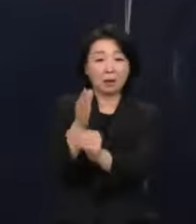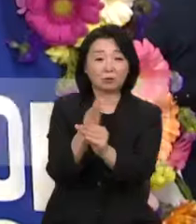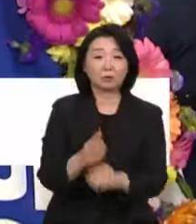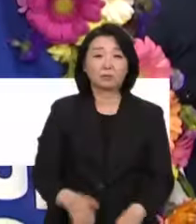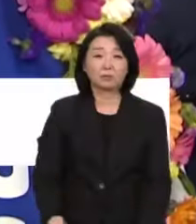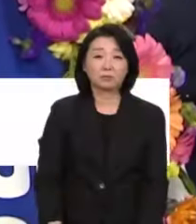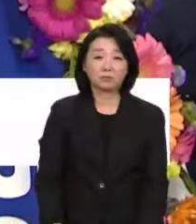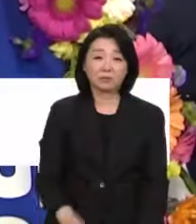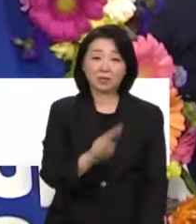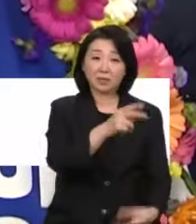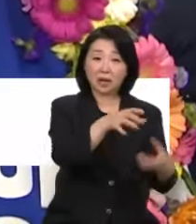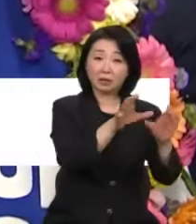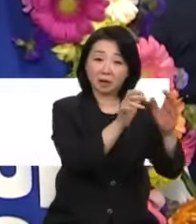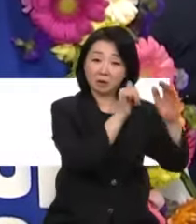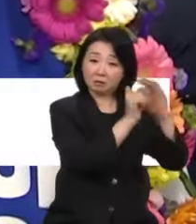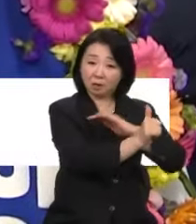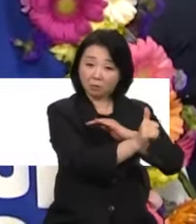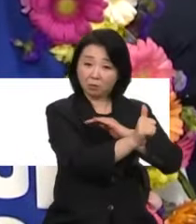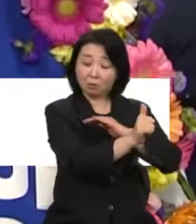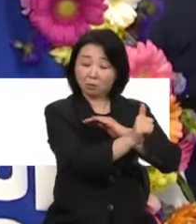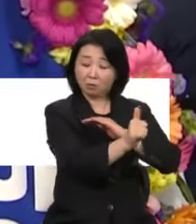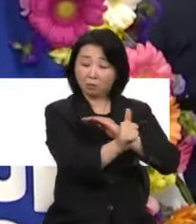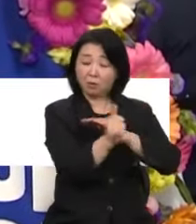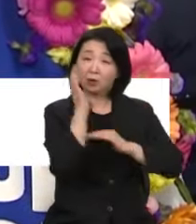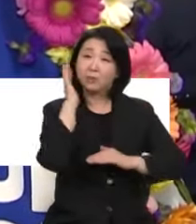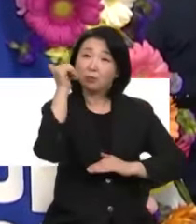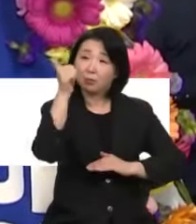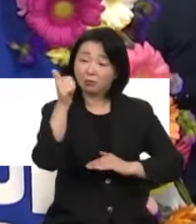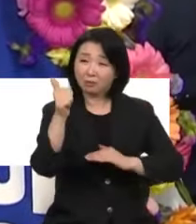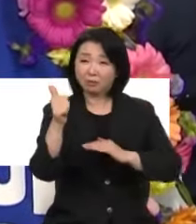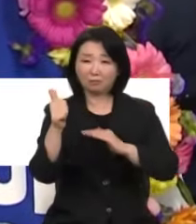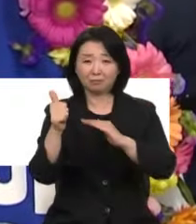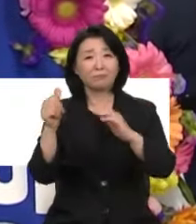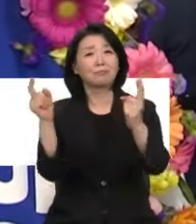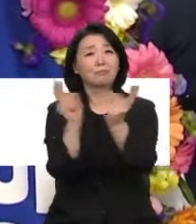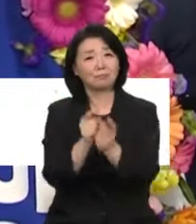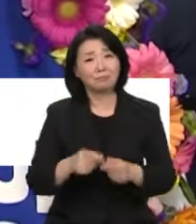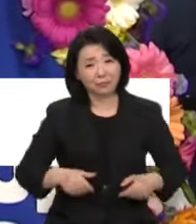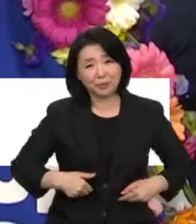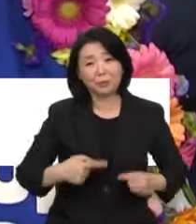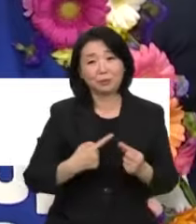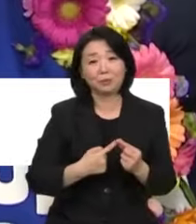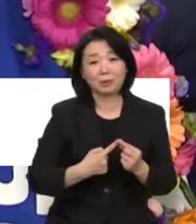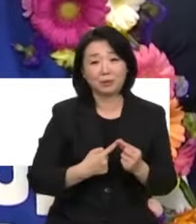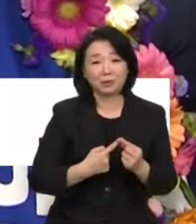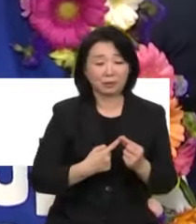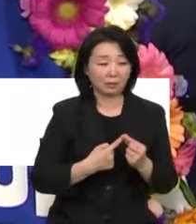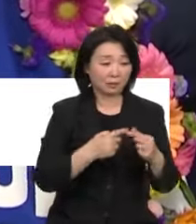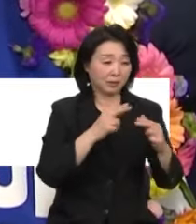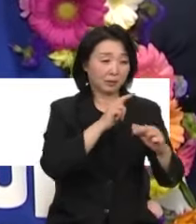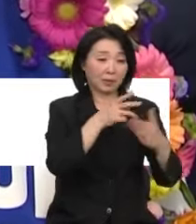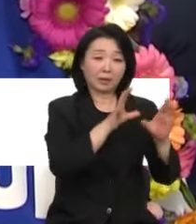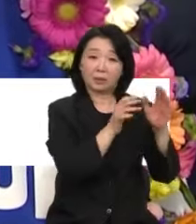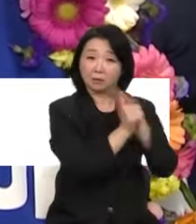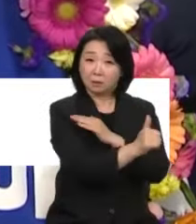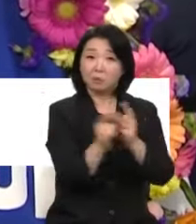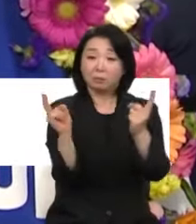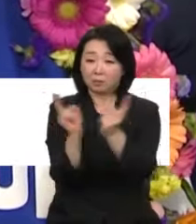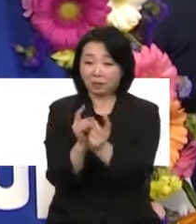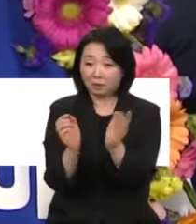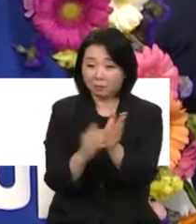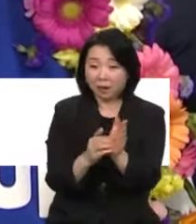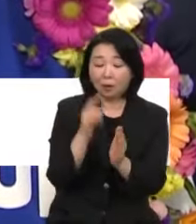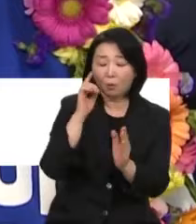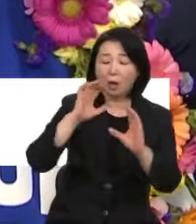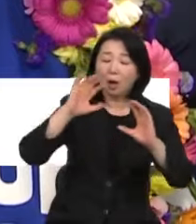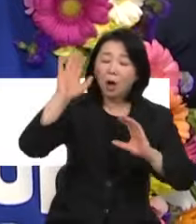당연히 야당 대표와 영수회담이 먼저 있어야 될 것이고요. 야당 대표와 만나서 이